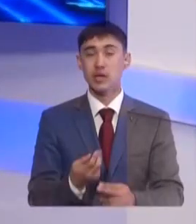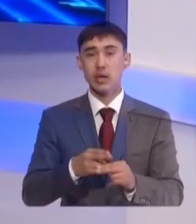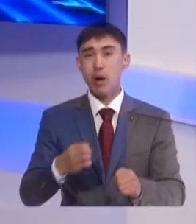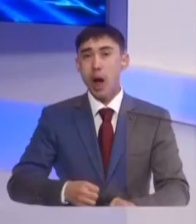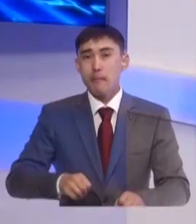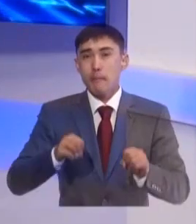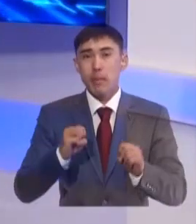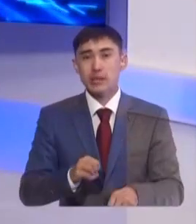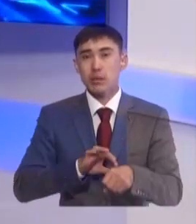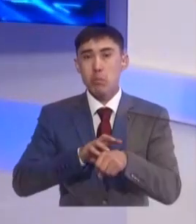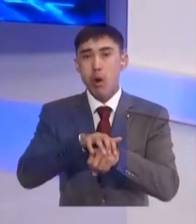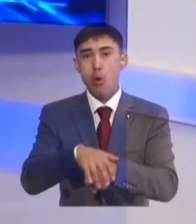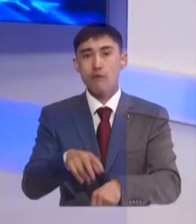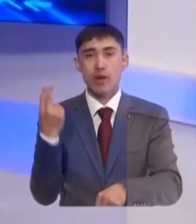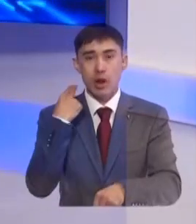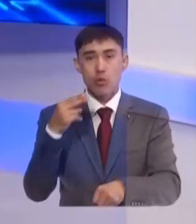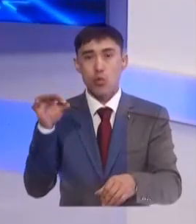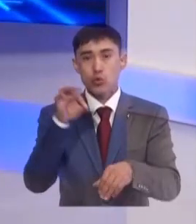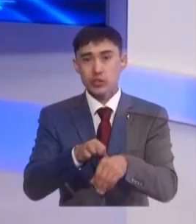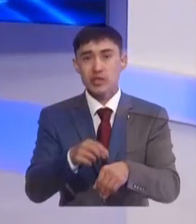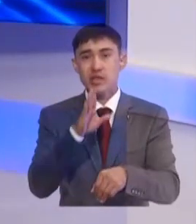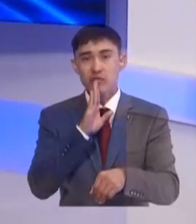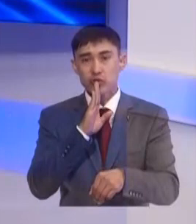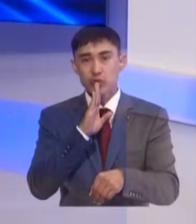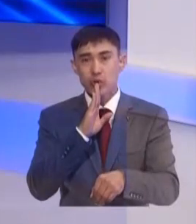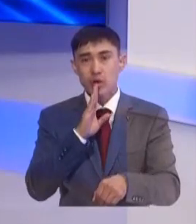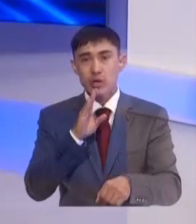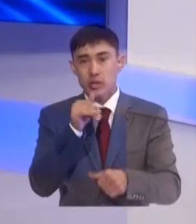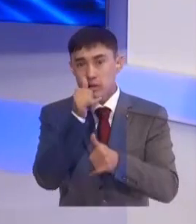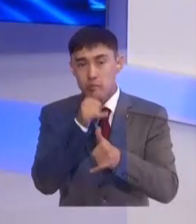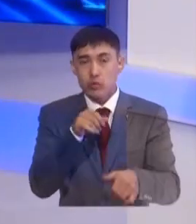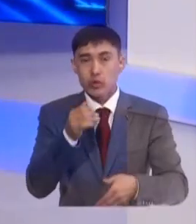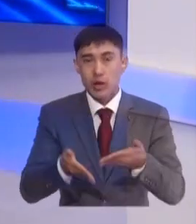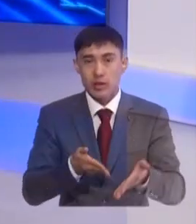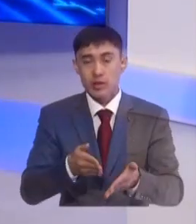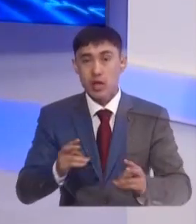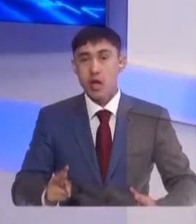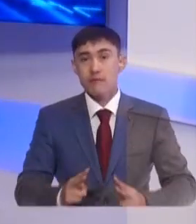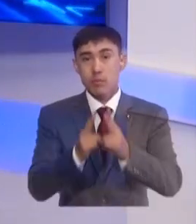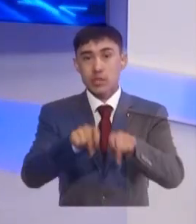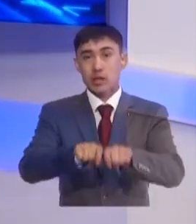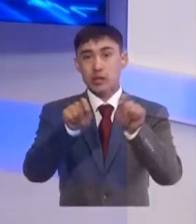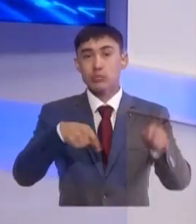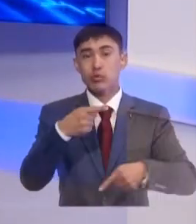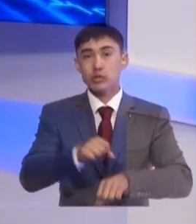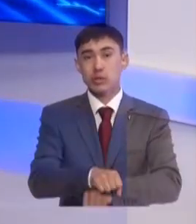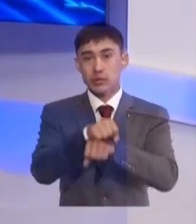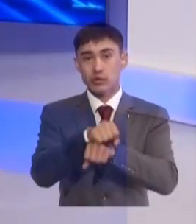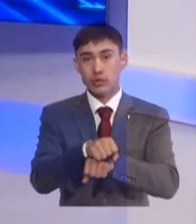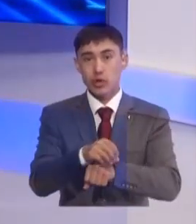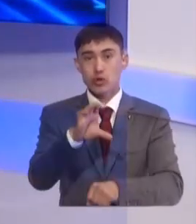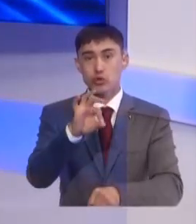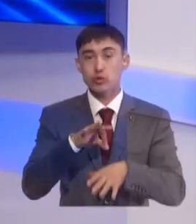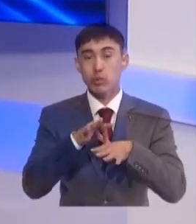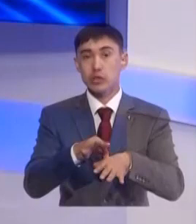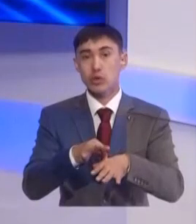Самый опасный паук Великобритании укусил девочку и лишил ее возможности ходить. Эйфелева башня открылась после забастовки. В Сочи